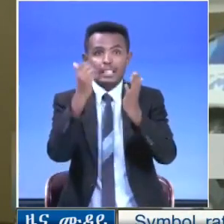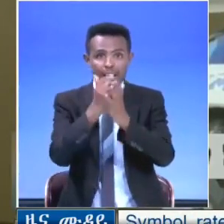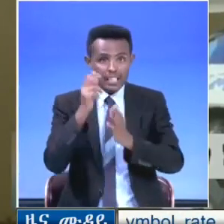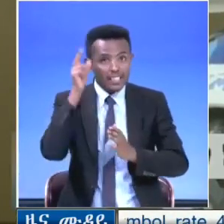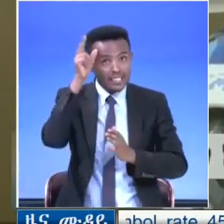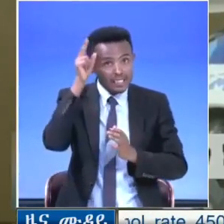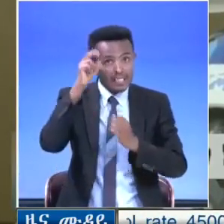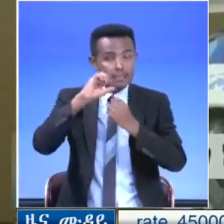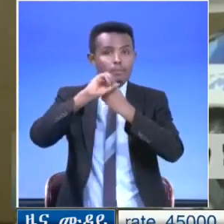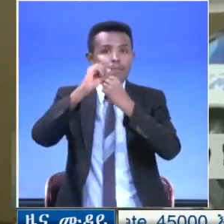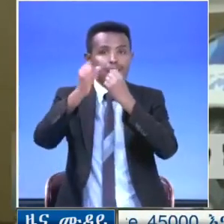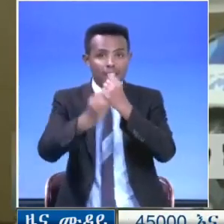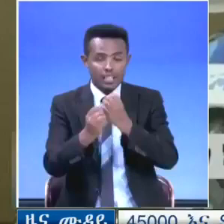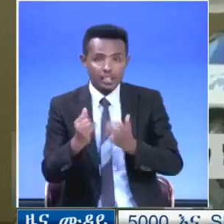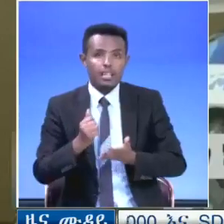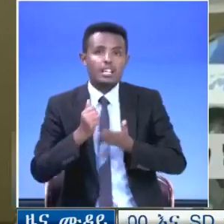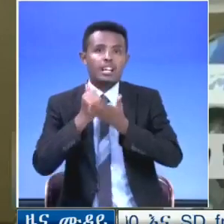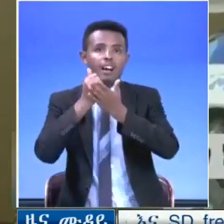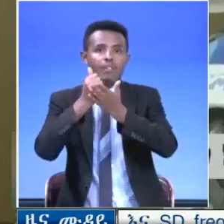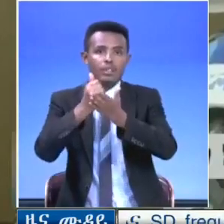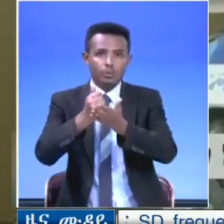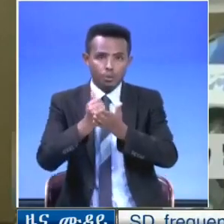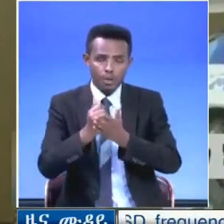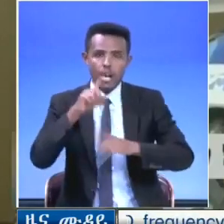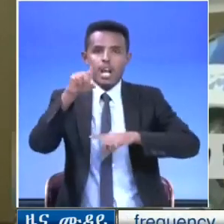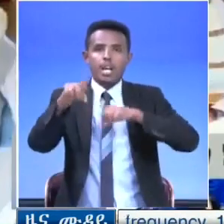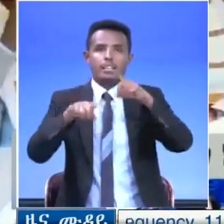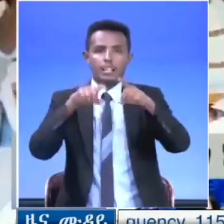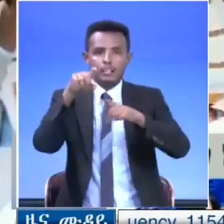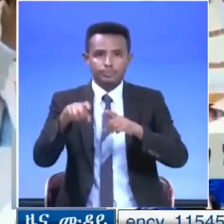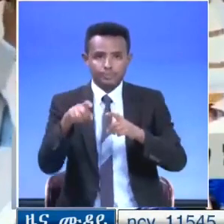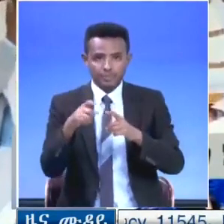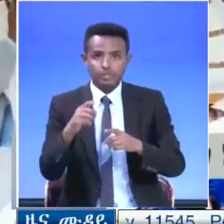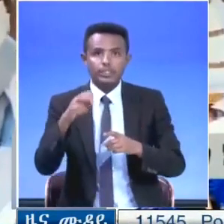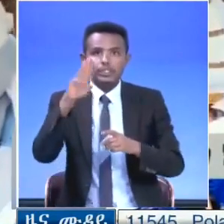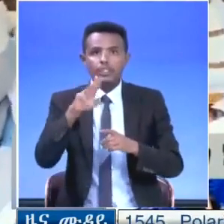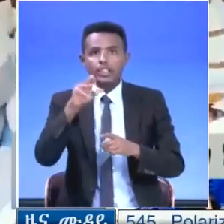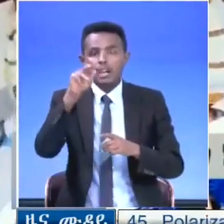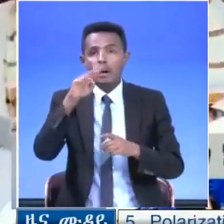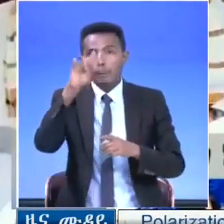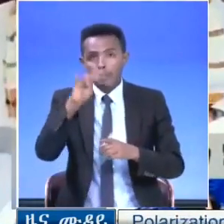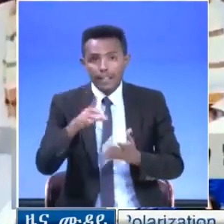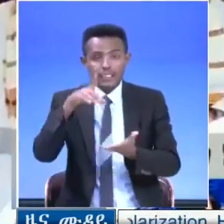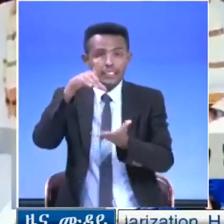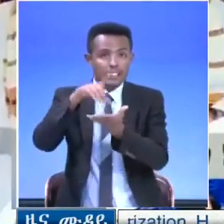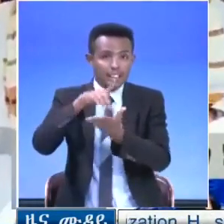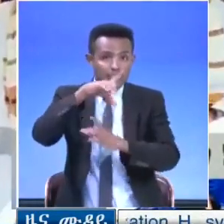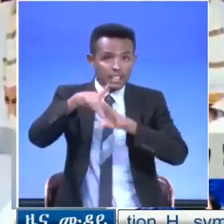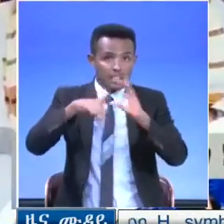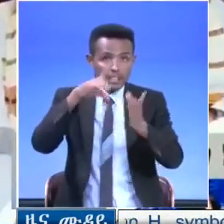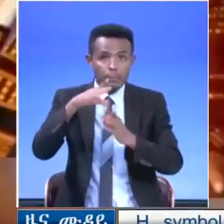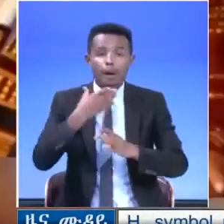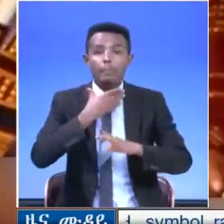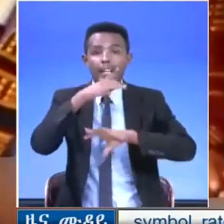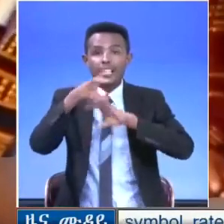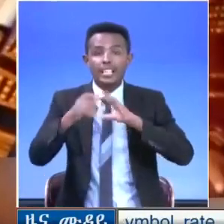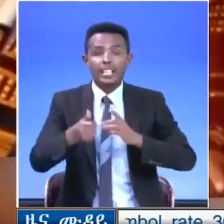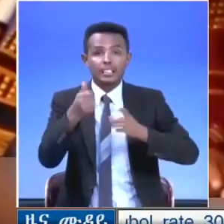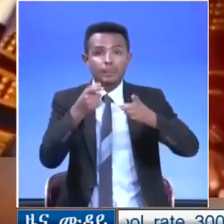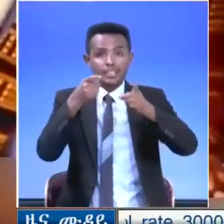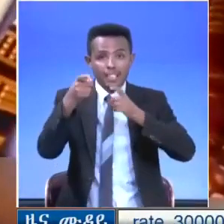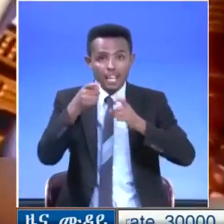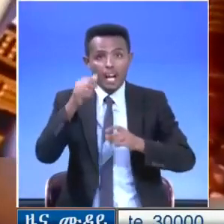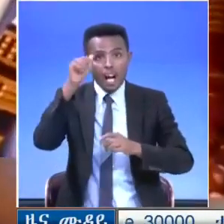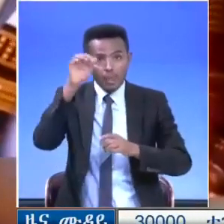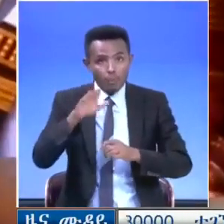መሰረት ድጋፋችሁን እንጠይቃለን። በሲዳማ ክልል የመንግስት ምስረታ ስነ ስርዓት ላይ በአማራ ክልል ርዕሰ መስተዳደር